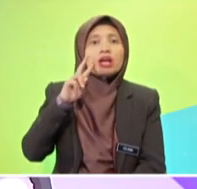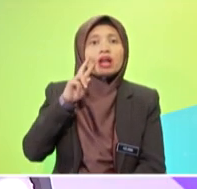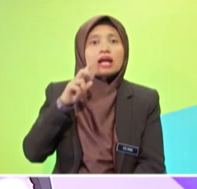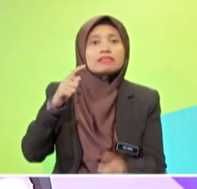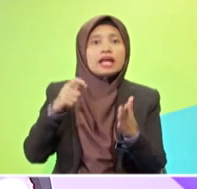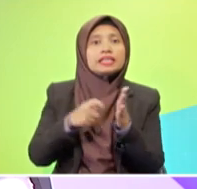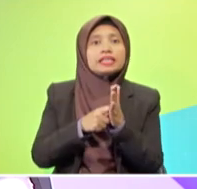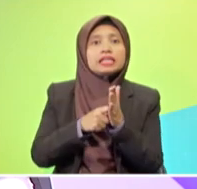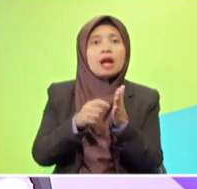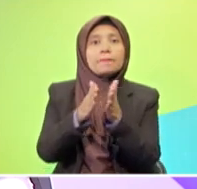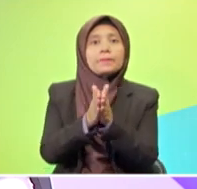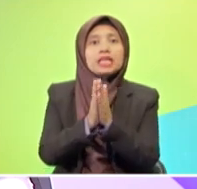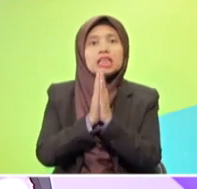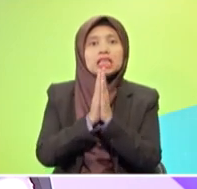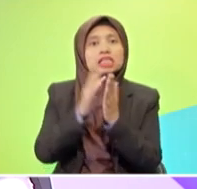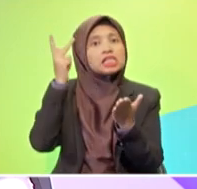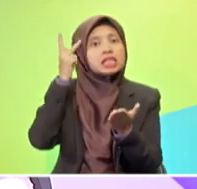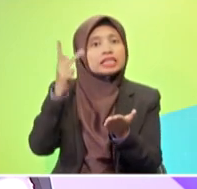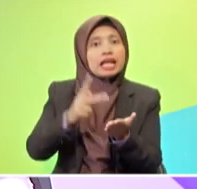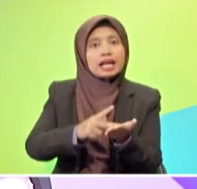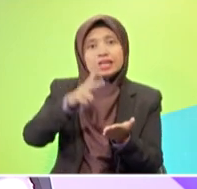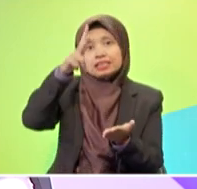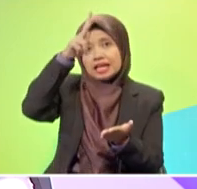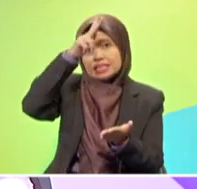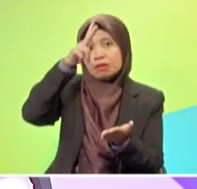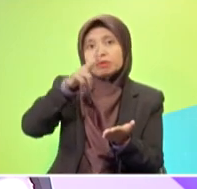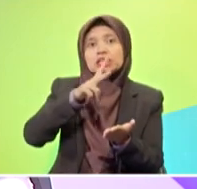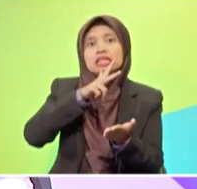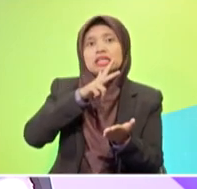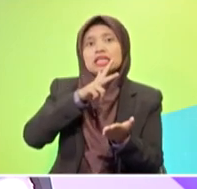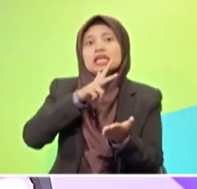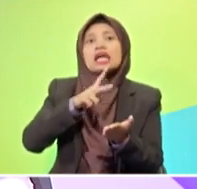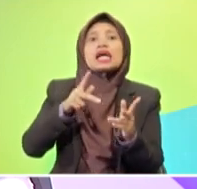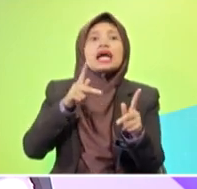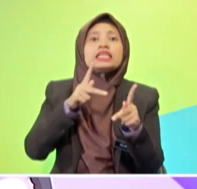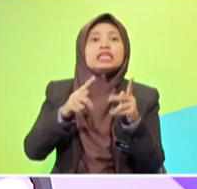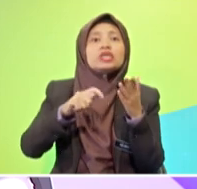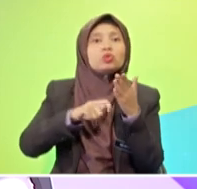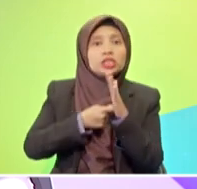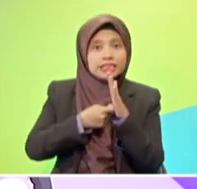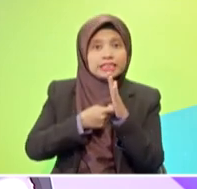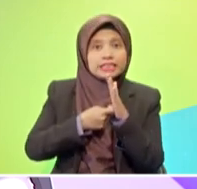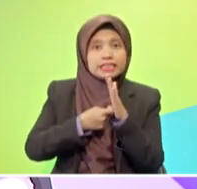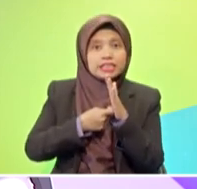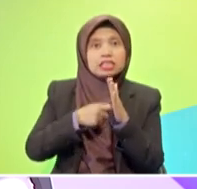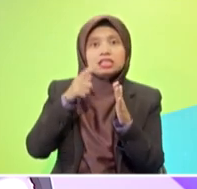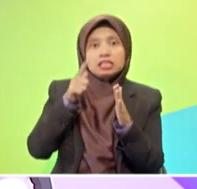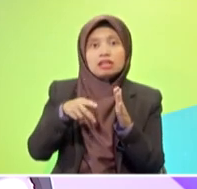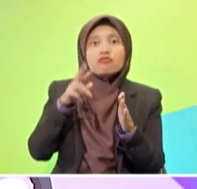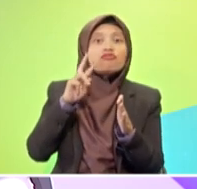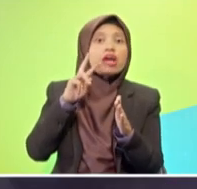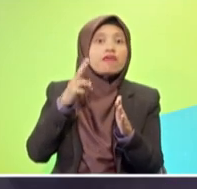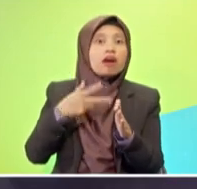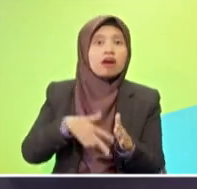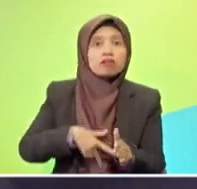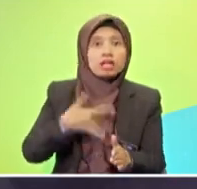minta kenalkan jantan betinanya sebagai kata kunci dia berhasil bahwa inilah kata kunci kepada teks ini